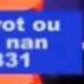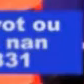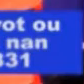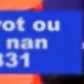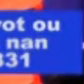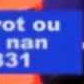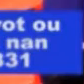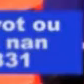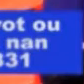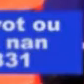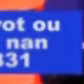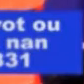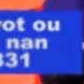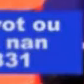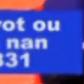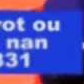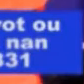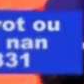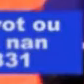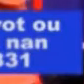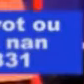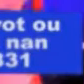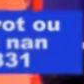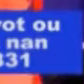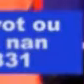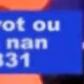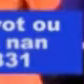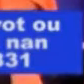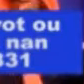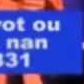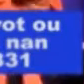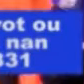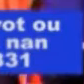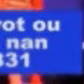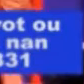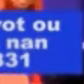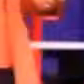allons voter. Parce que. Parce que. Avenir pays, on n'a même.